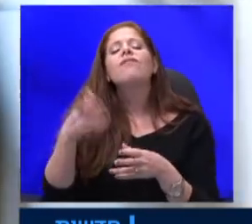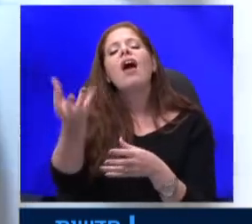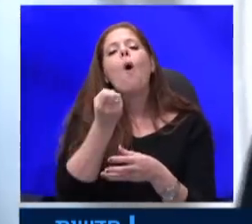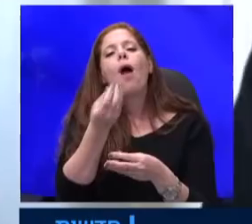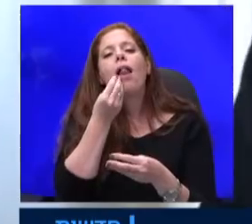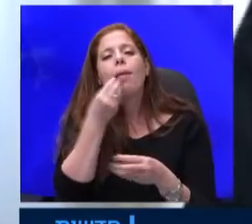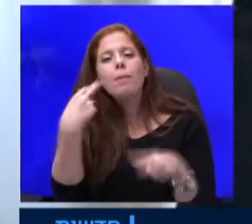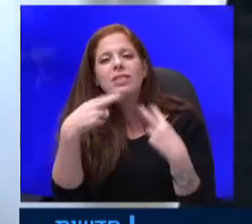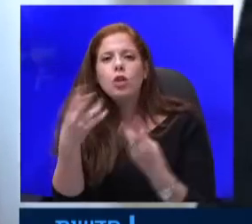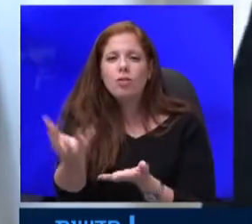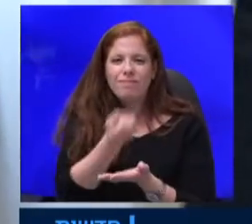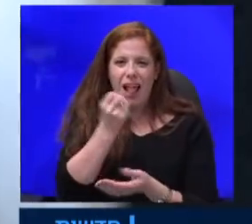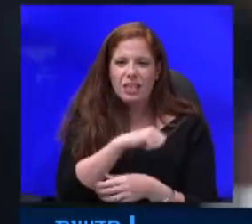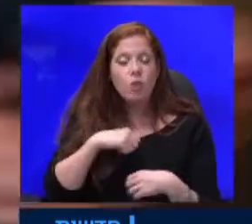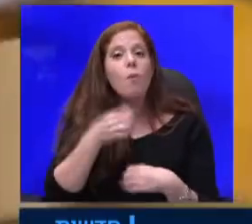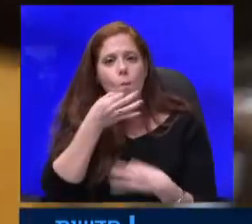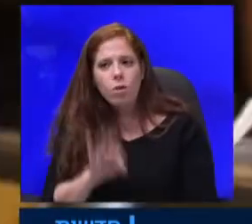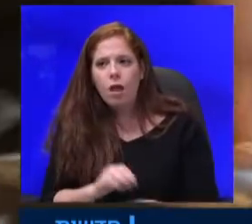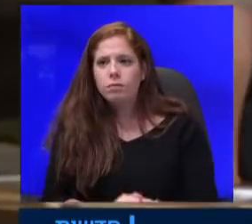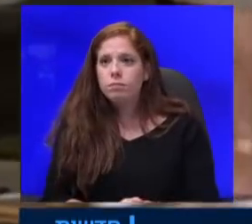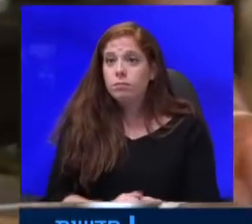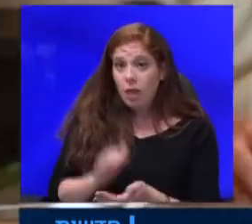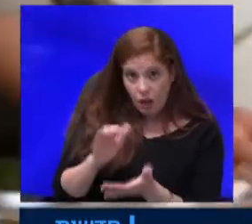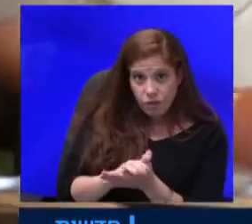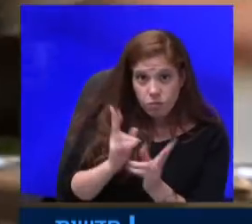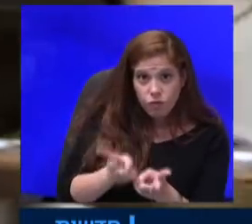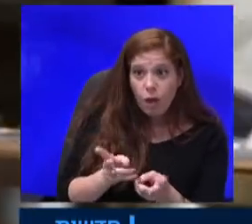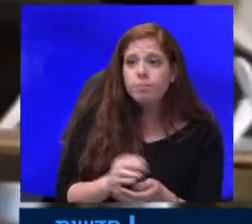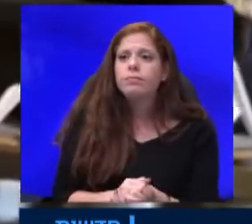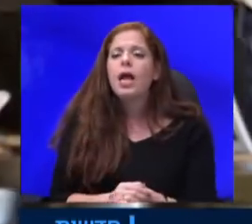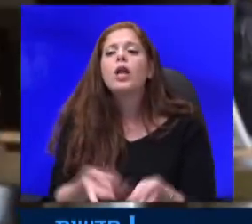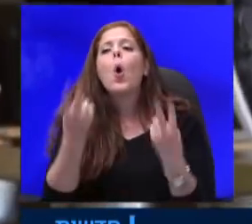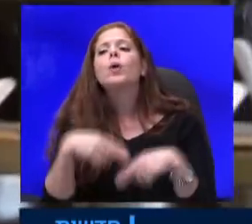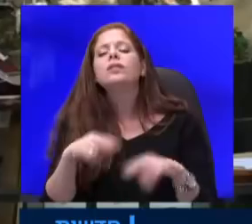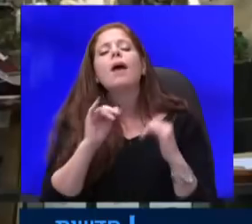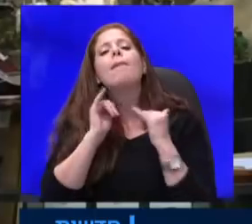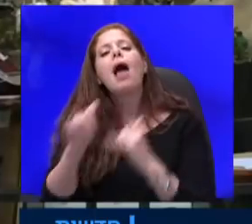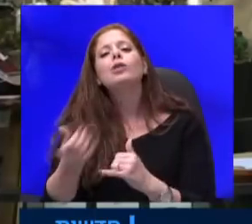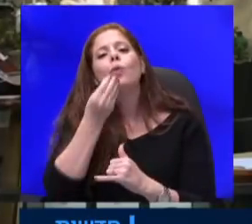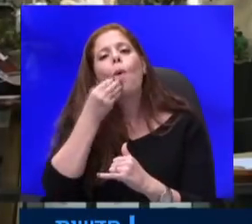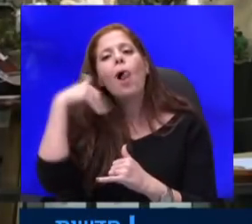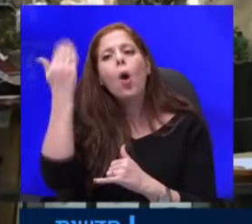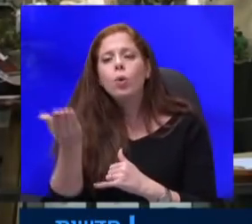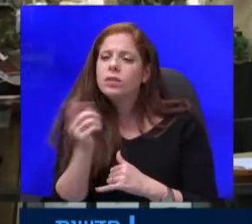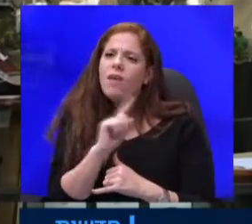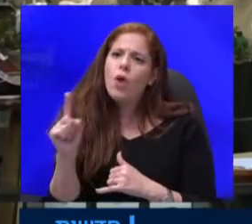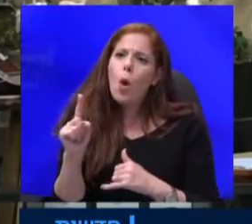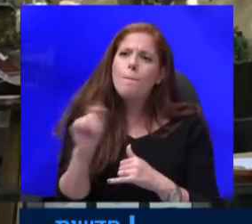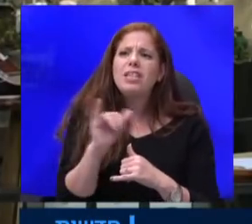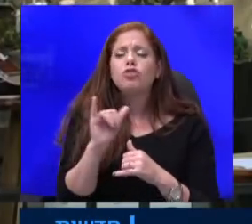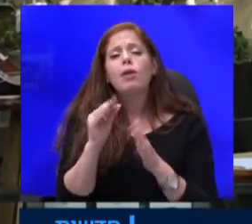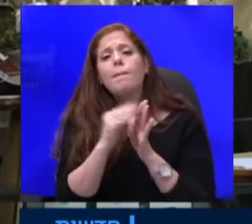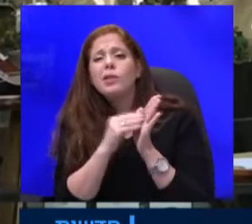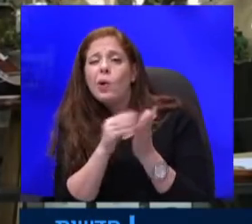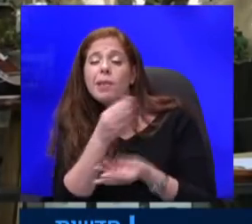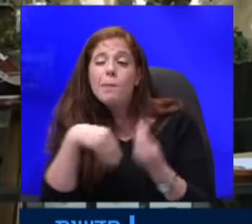חברים, מוכן כבר? צריכים לצאת. אנחנו חוזרים להגיש תקו החוצה ולא באיזושהי מתכונת מקומבנת של משלוחים לטווח